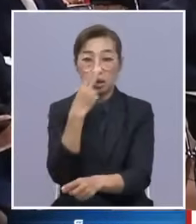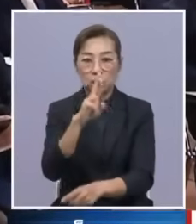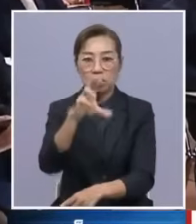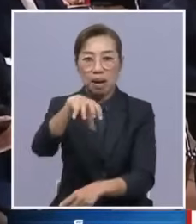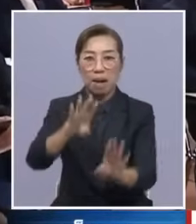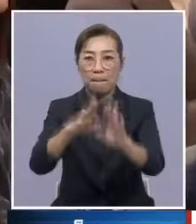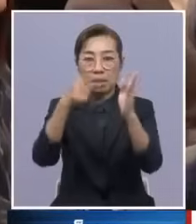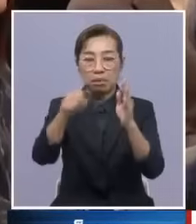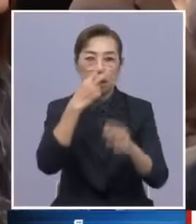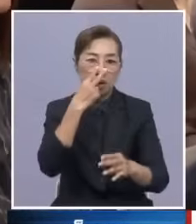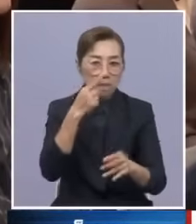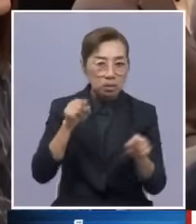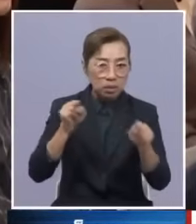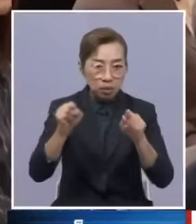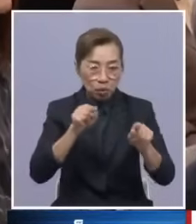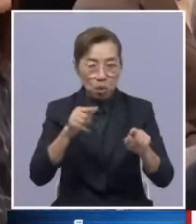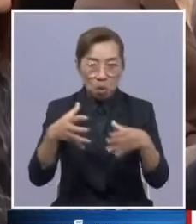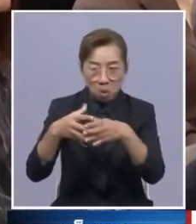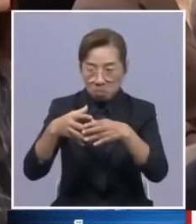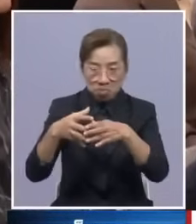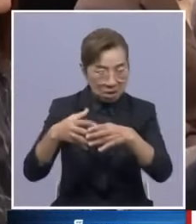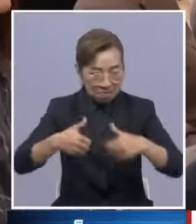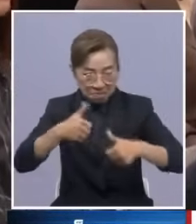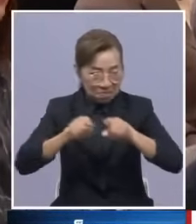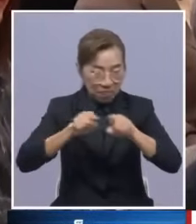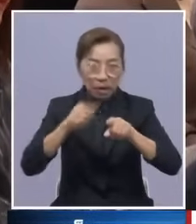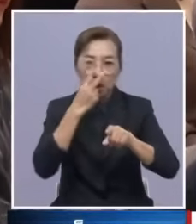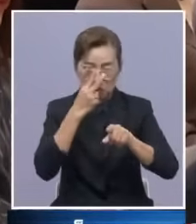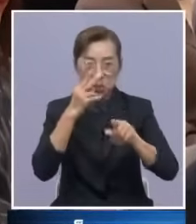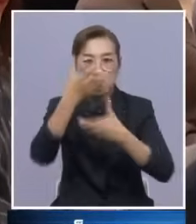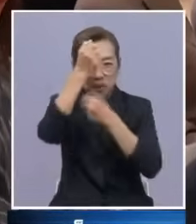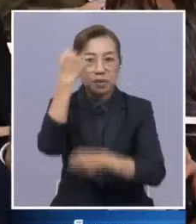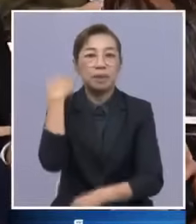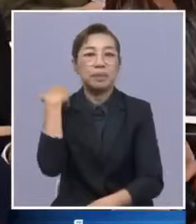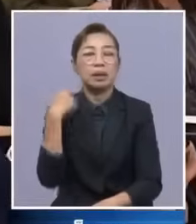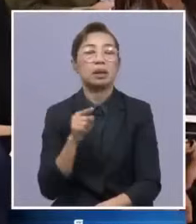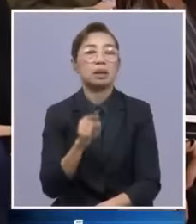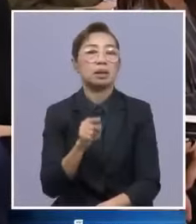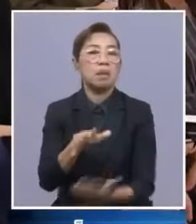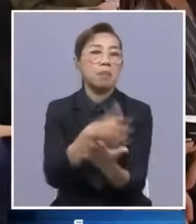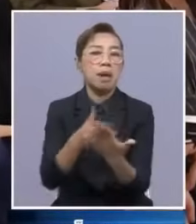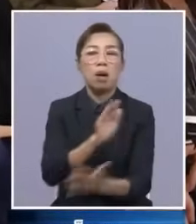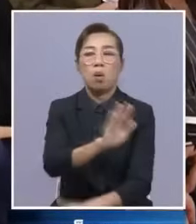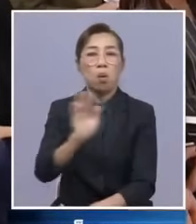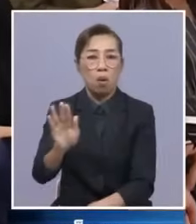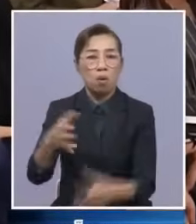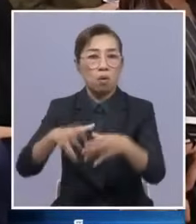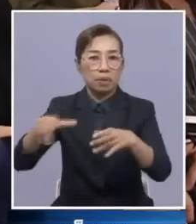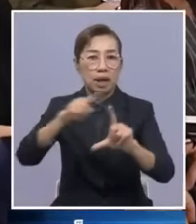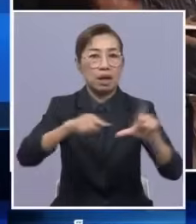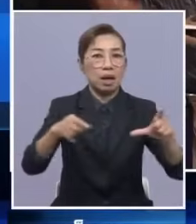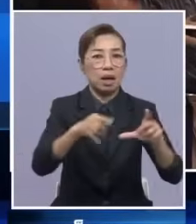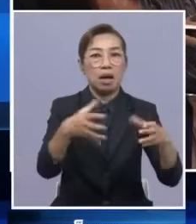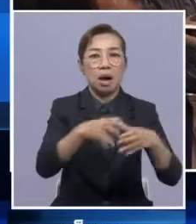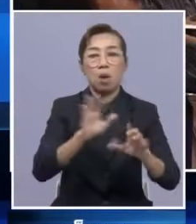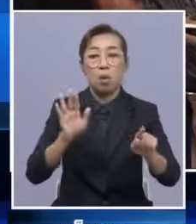มแล้วก็พลิกแพลงสถานการณ์ของ2พรรคเข้มข้นเรื่อยๆค่ะ นี่ก็คือเกมซ่อนเงื่อนที่เกิดขึ้นระหว่างเพื่อไทยและก้าวไ